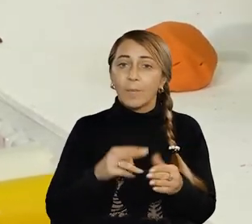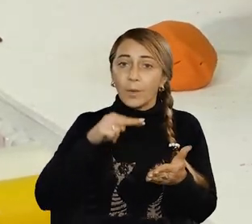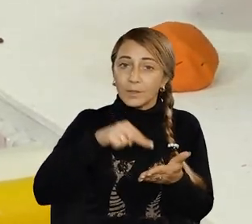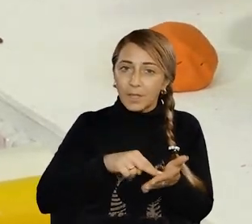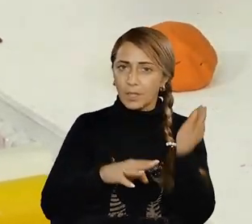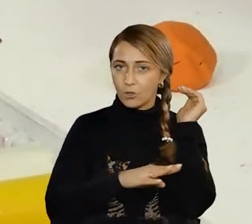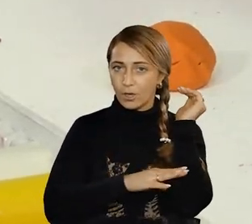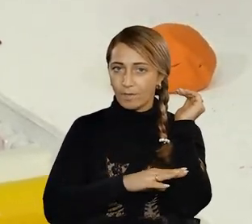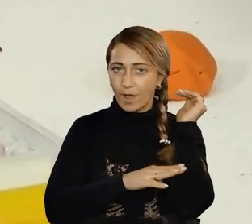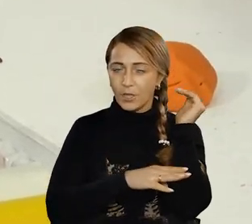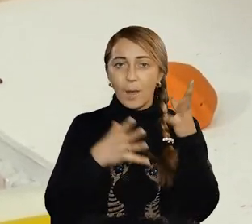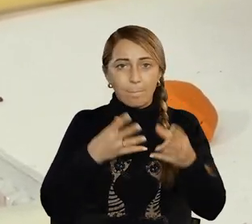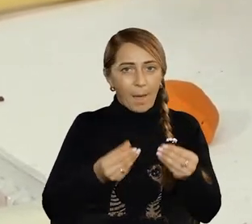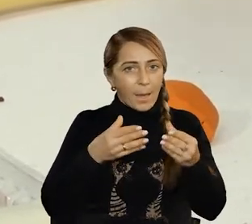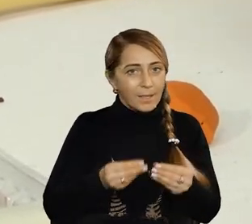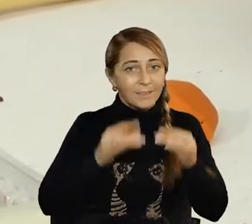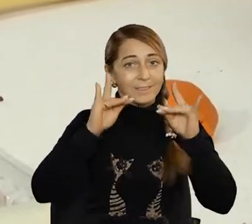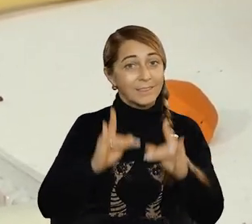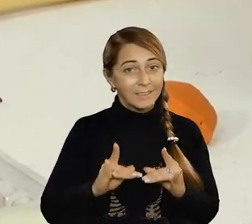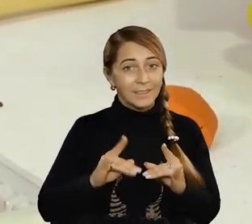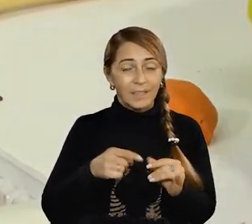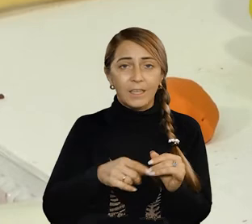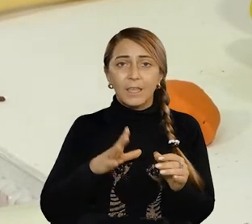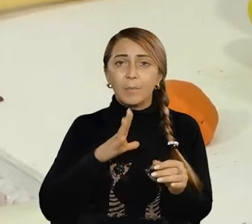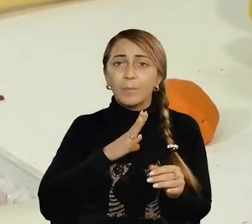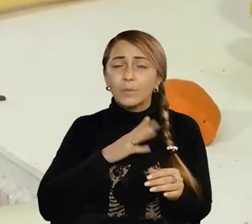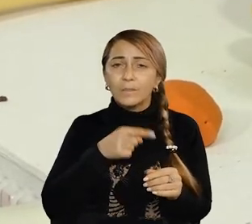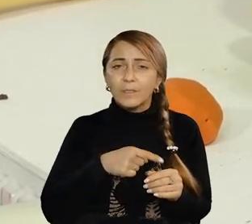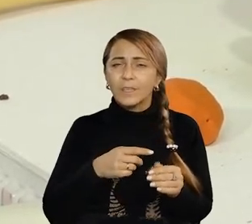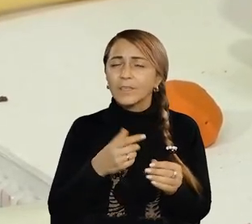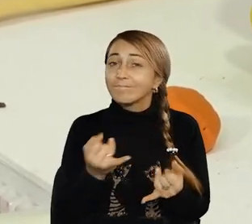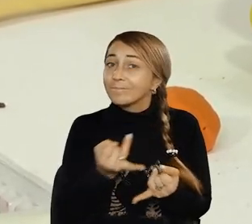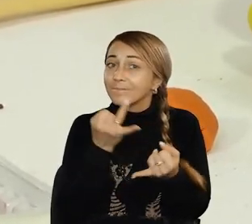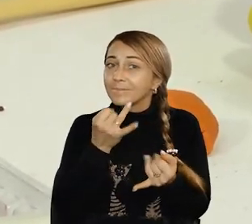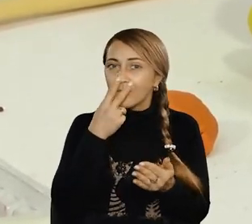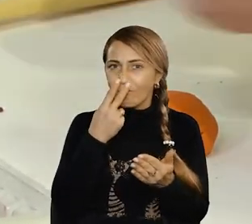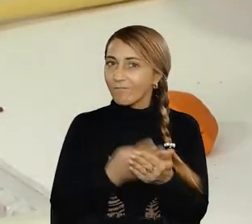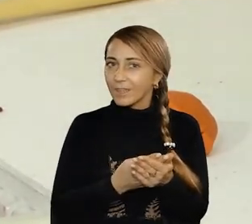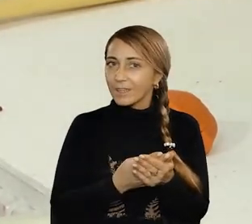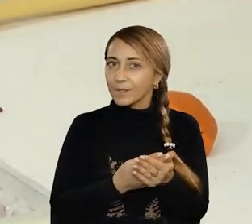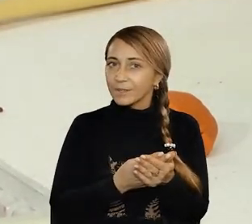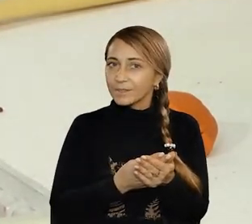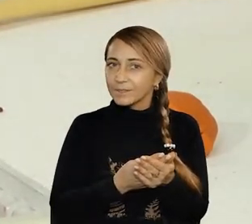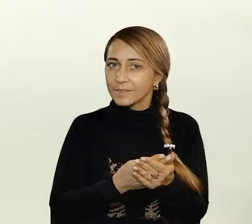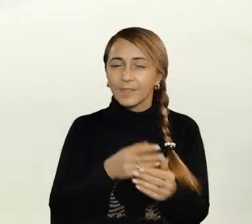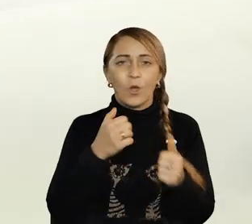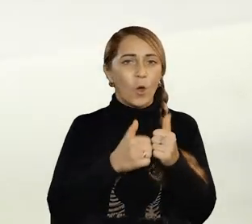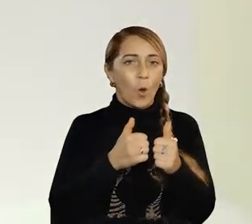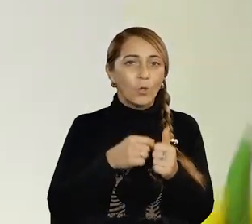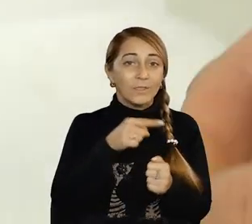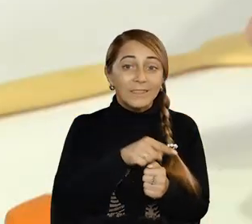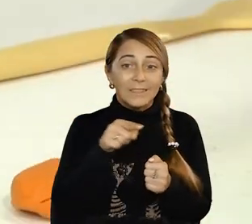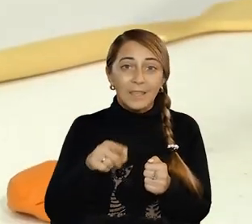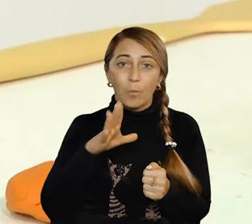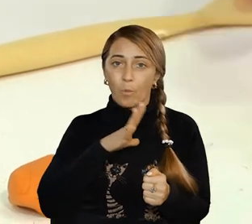розмістили дерев'яні м'які стільці. І мали вони досить цікавий вигляд. Кожен із